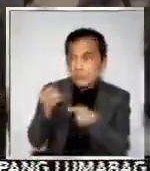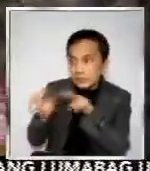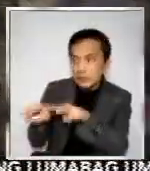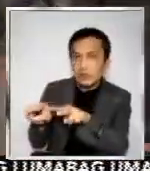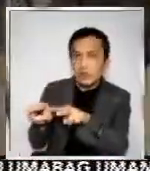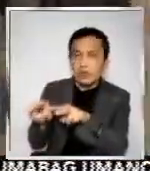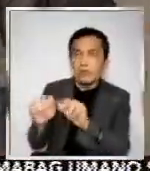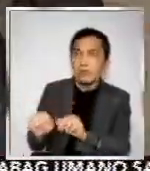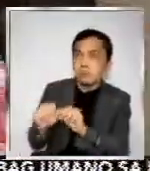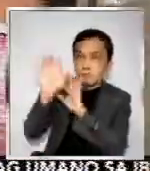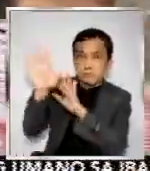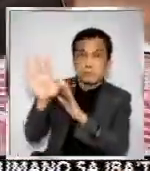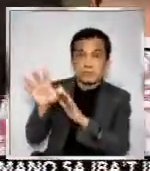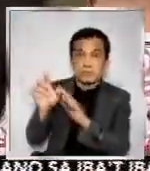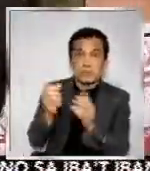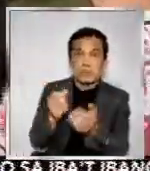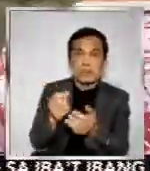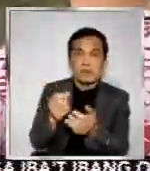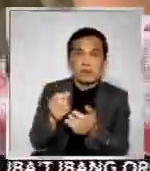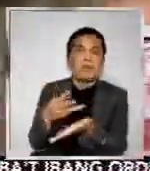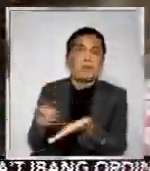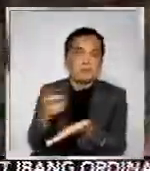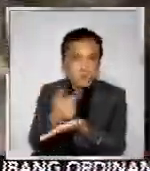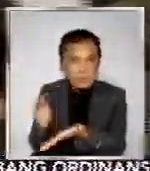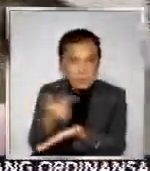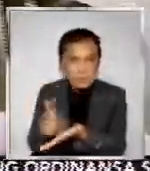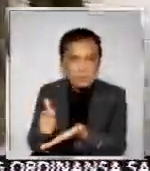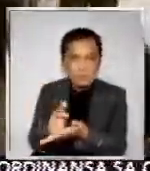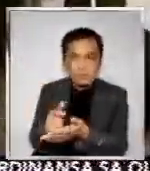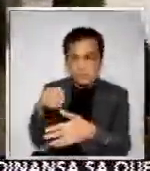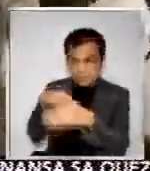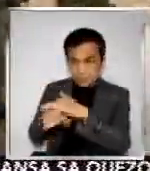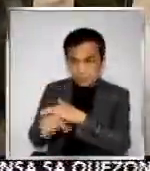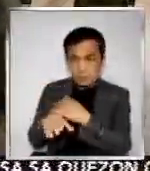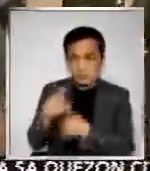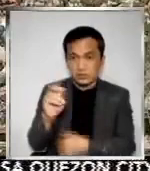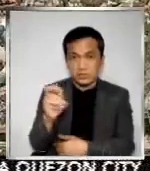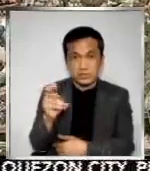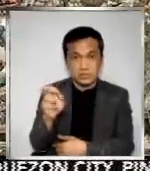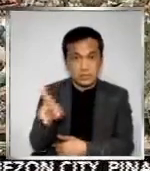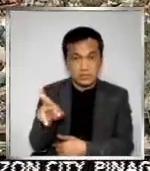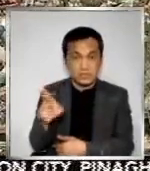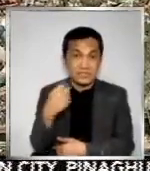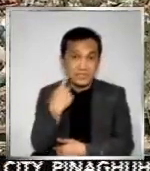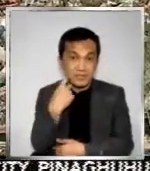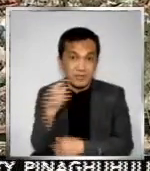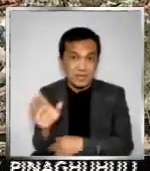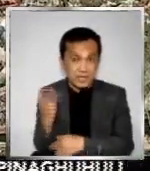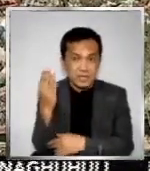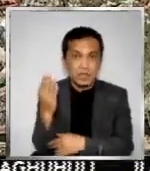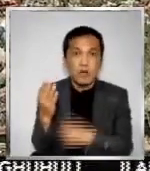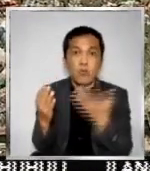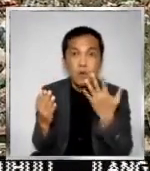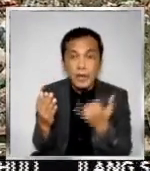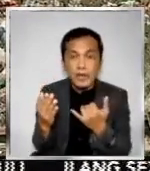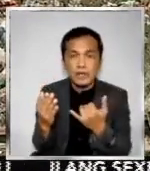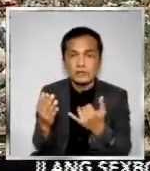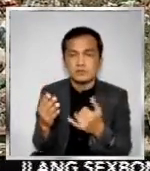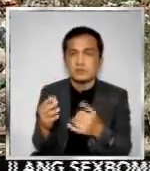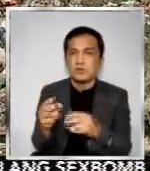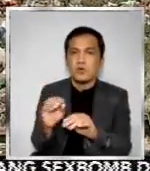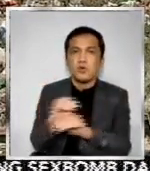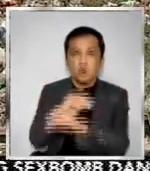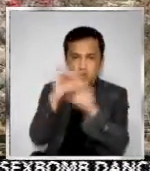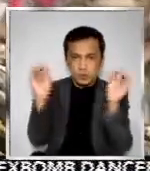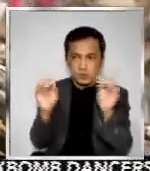Pinasok ito ng mga tauhan ng Department of Environment and Natural Resources kaninang umaga. Dahil malinaw na ito ay open dump site na